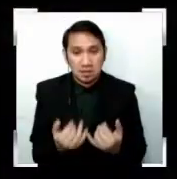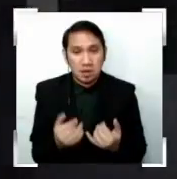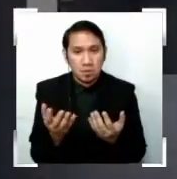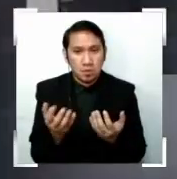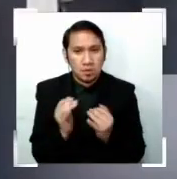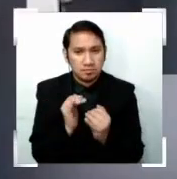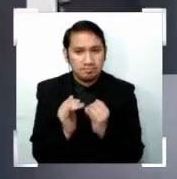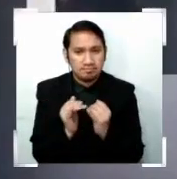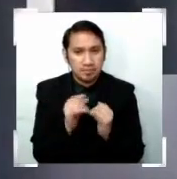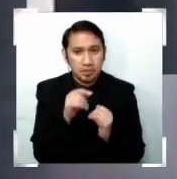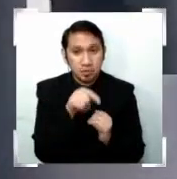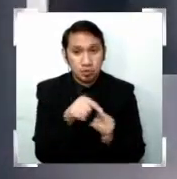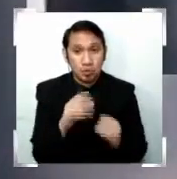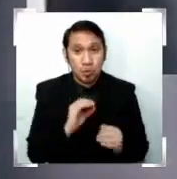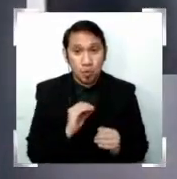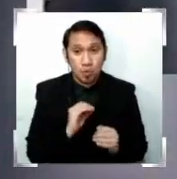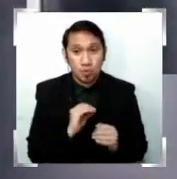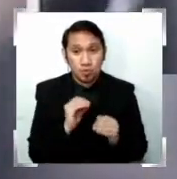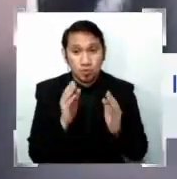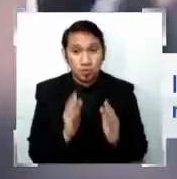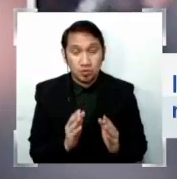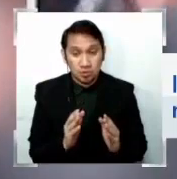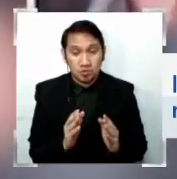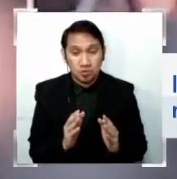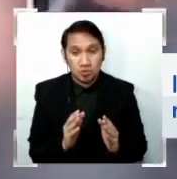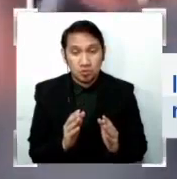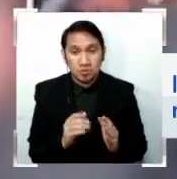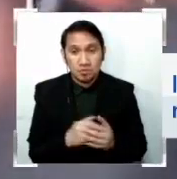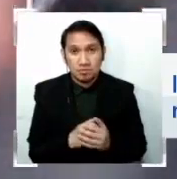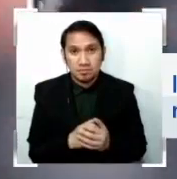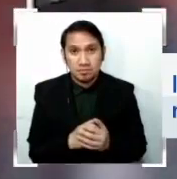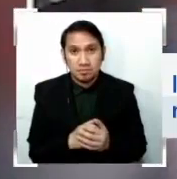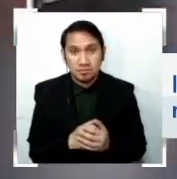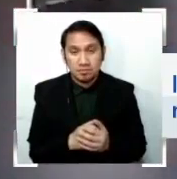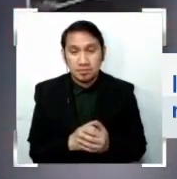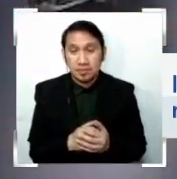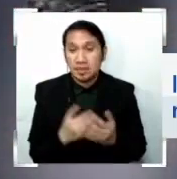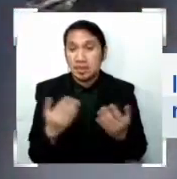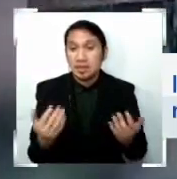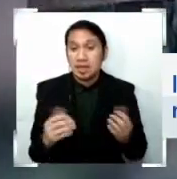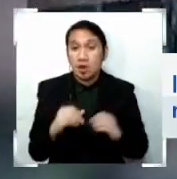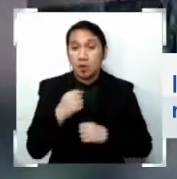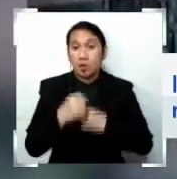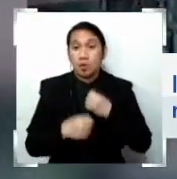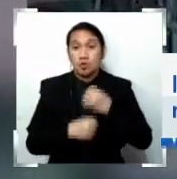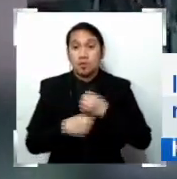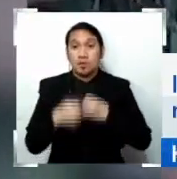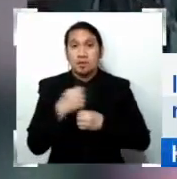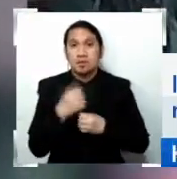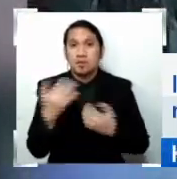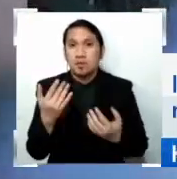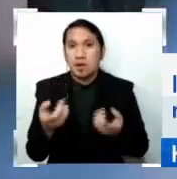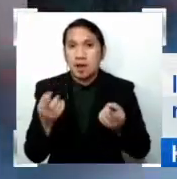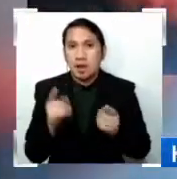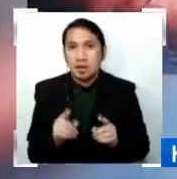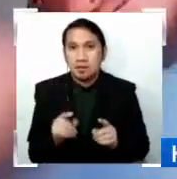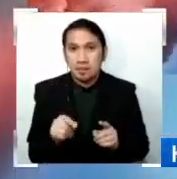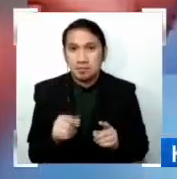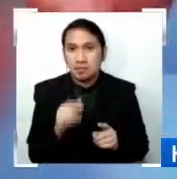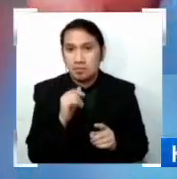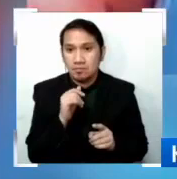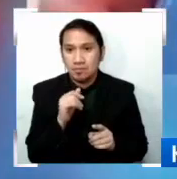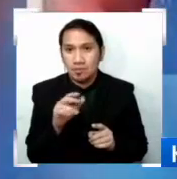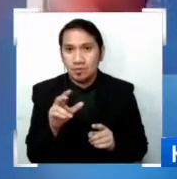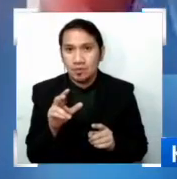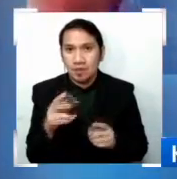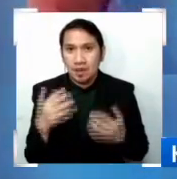shop. Sa Coronadal, South Cotabato, hindi pinalampas ng isang magnanakaw ang No Movement Sunday nang looban